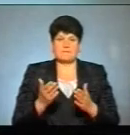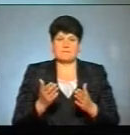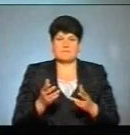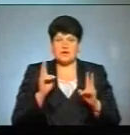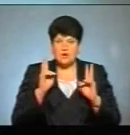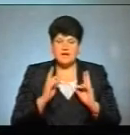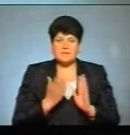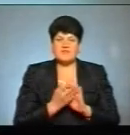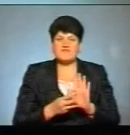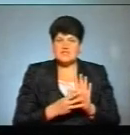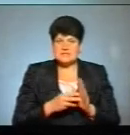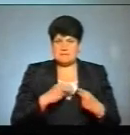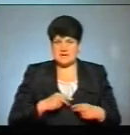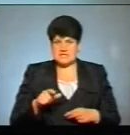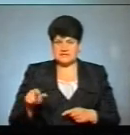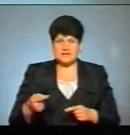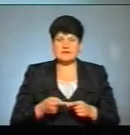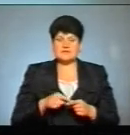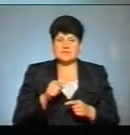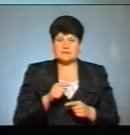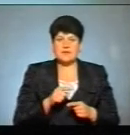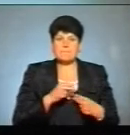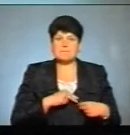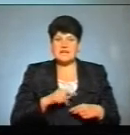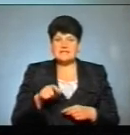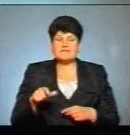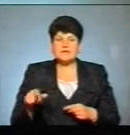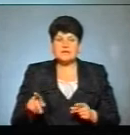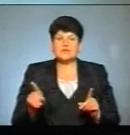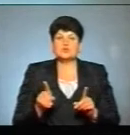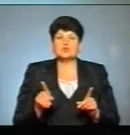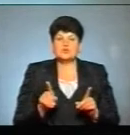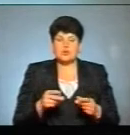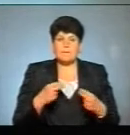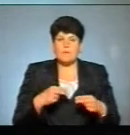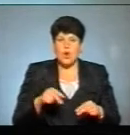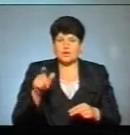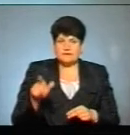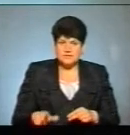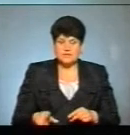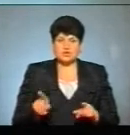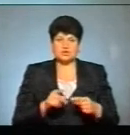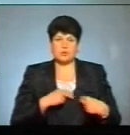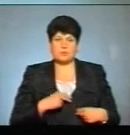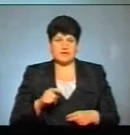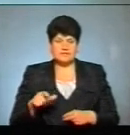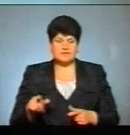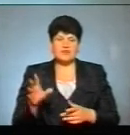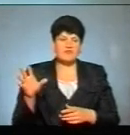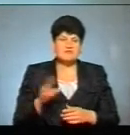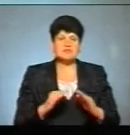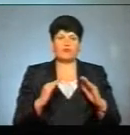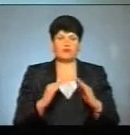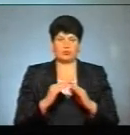перукарів, працівників. Ці перукарі, наприклад, працівники, що і продавці, що і працівники, вони всі